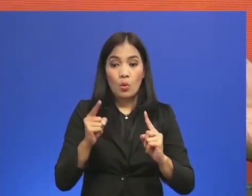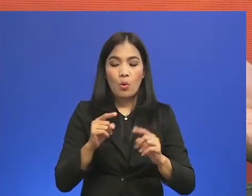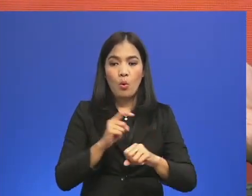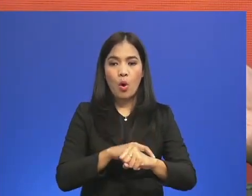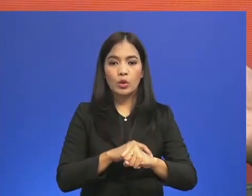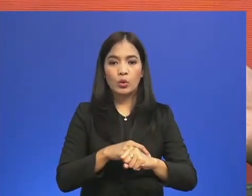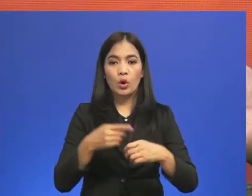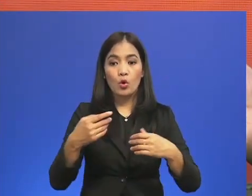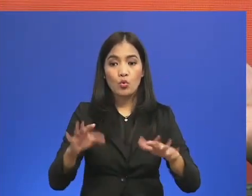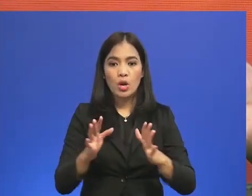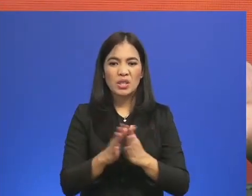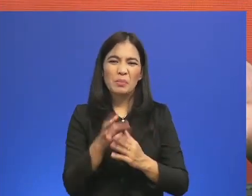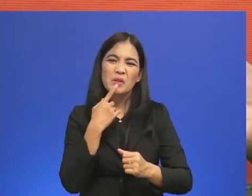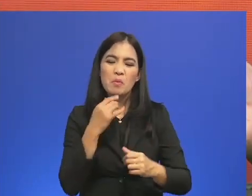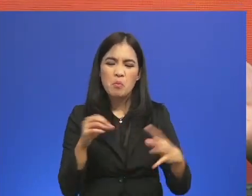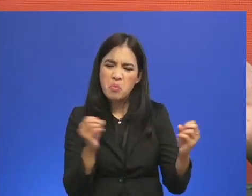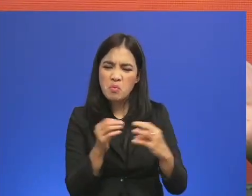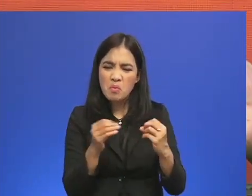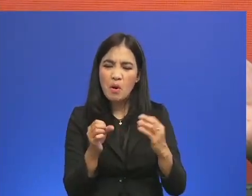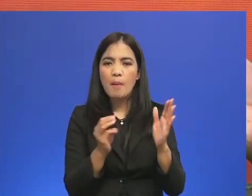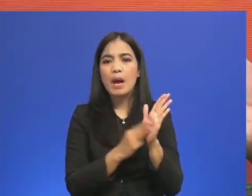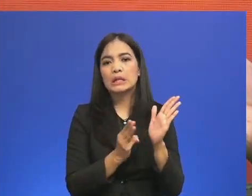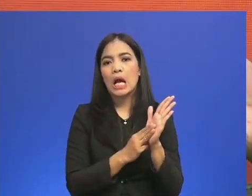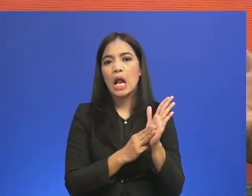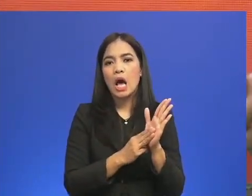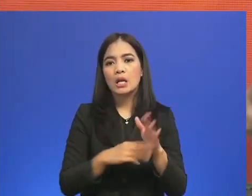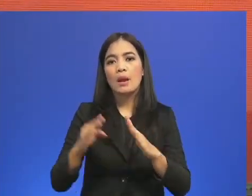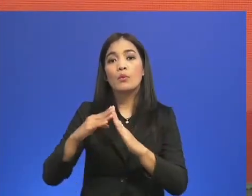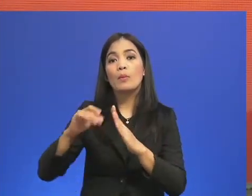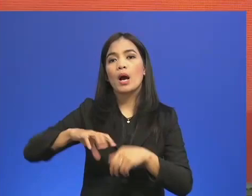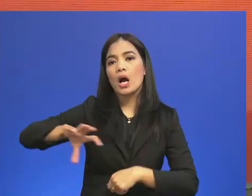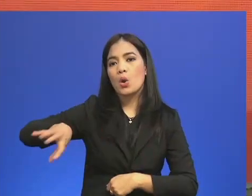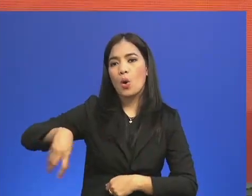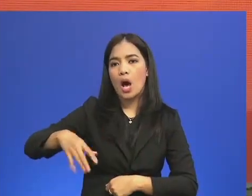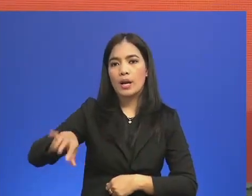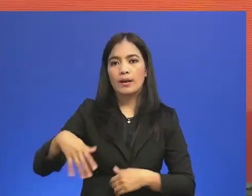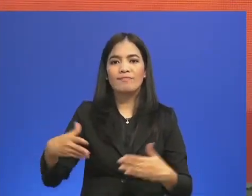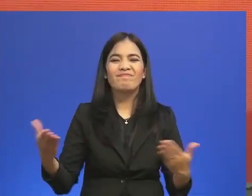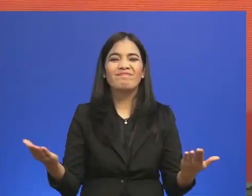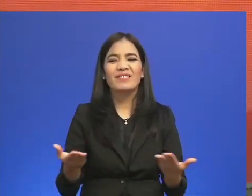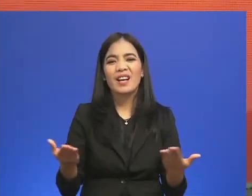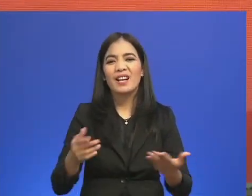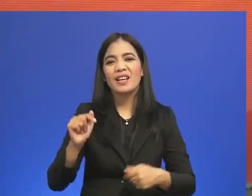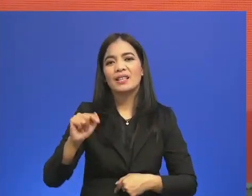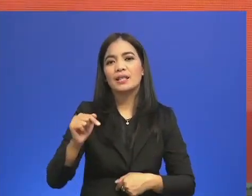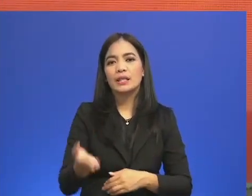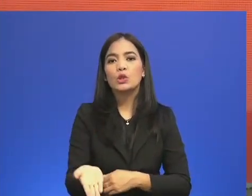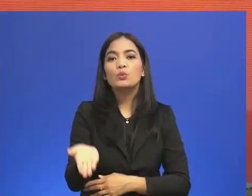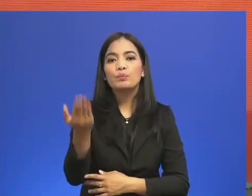Belum lagi kalau ada konflik-konflik yang lain dalam rumah tangga. Inilah hidup.